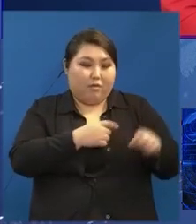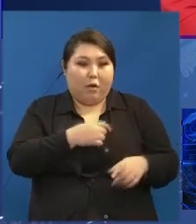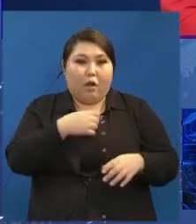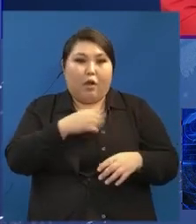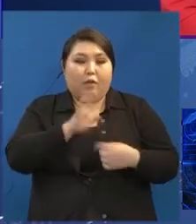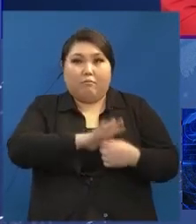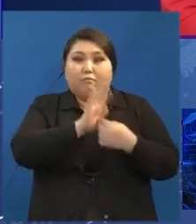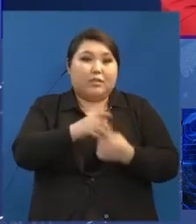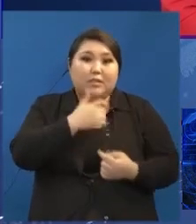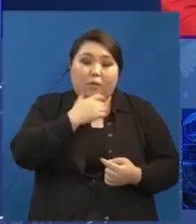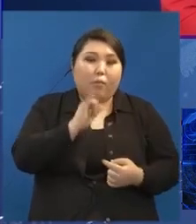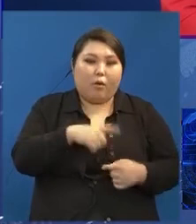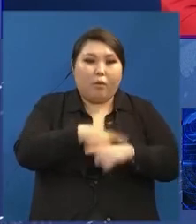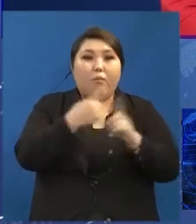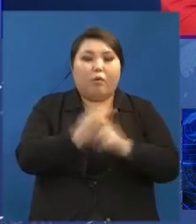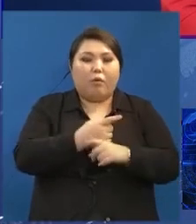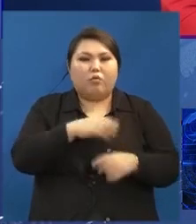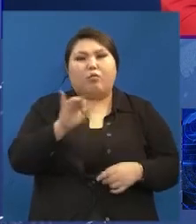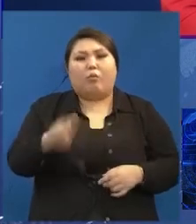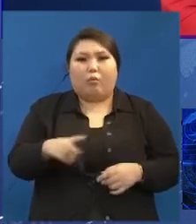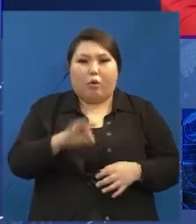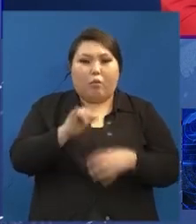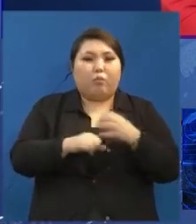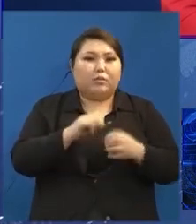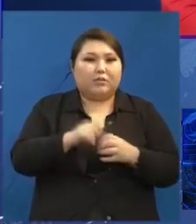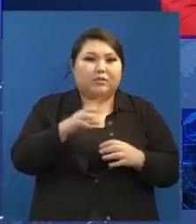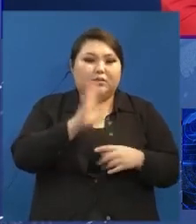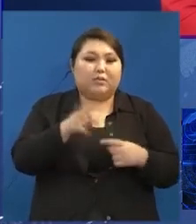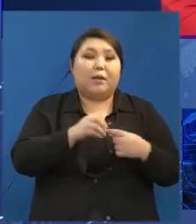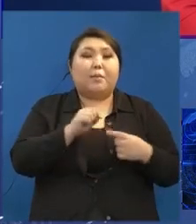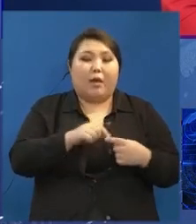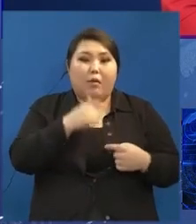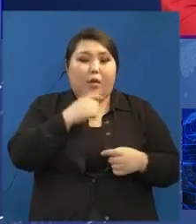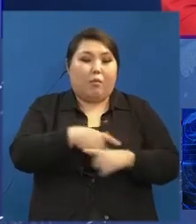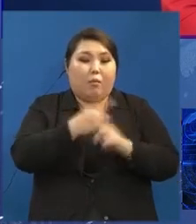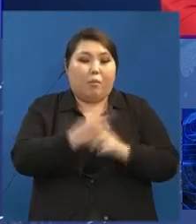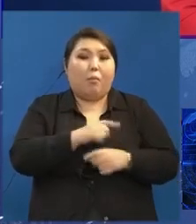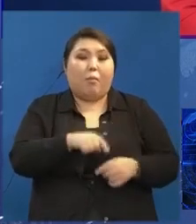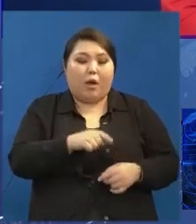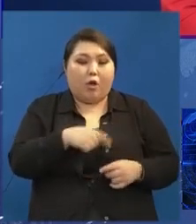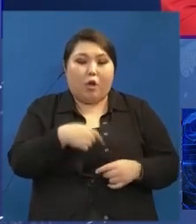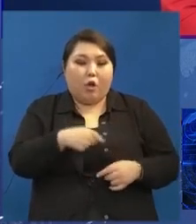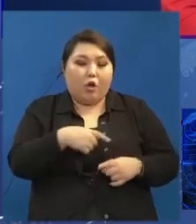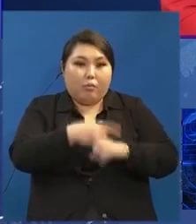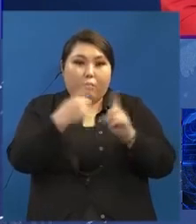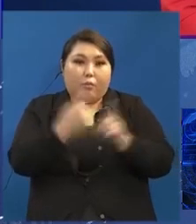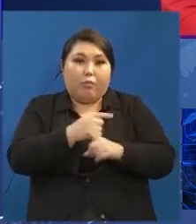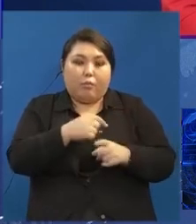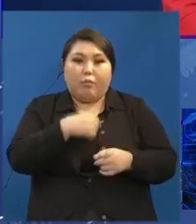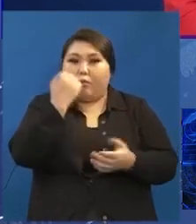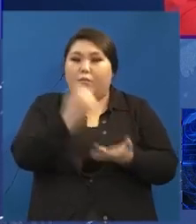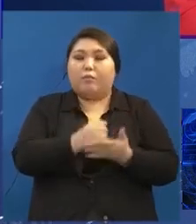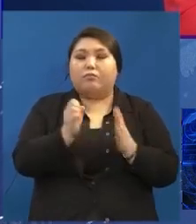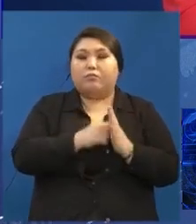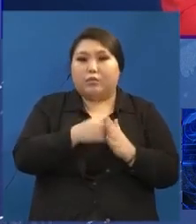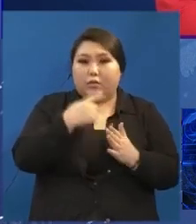нотолж чадахгүй л гин бурууг одоо сулал гэдэг олон улсын юм зарчим байгаа. А хэрвээ гин буруутаа бол энэ хооронд гин бурууг одоо нотлох